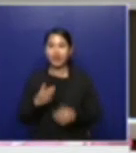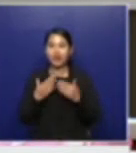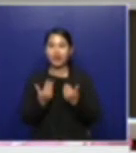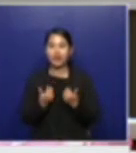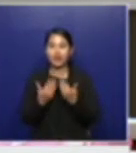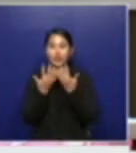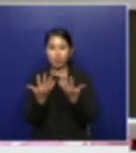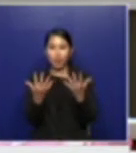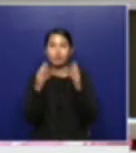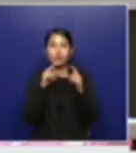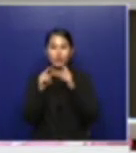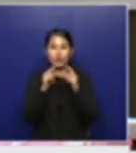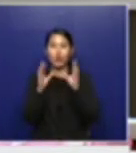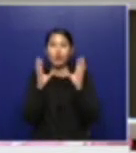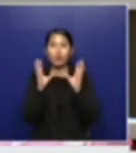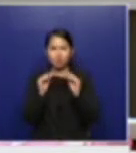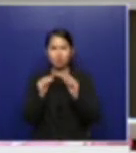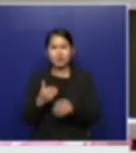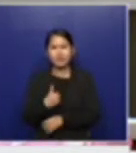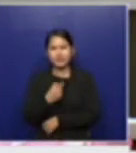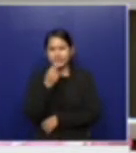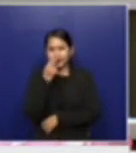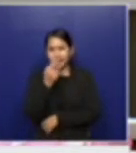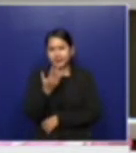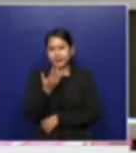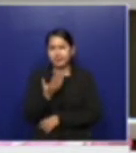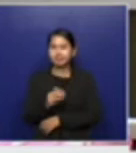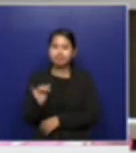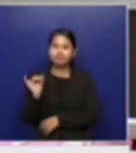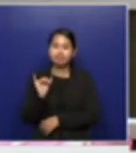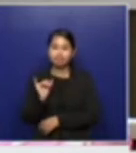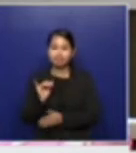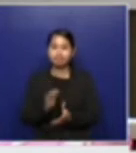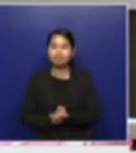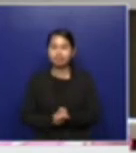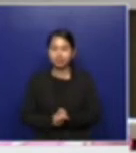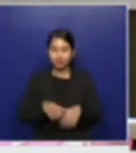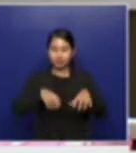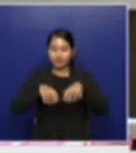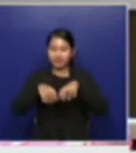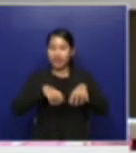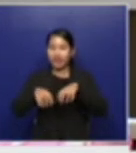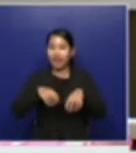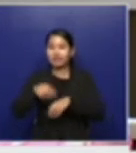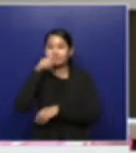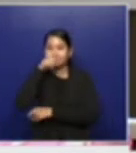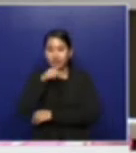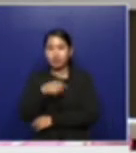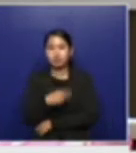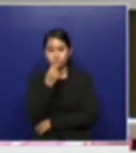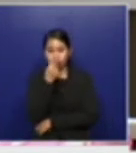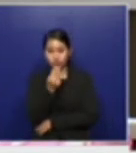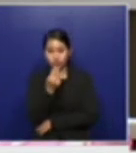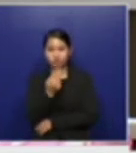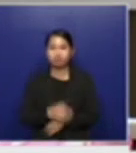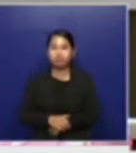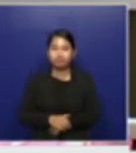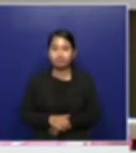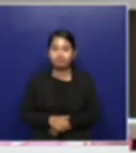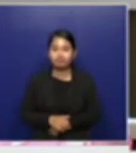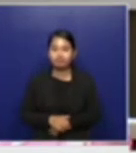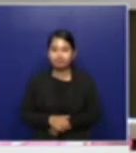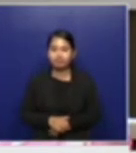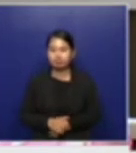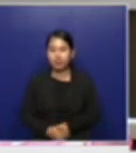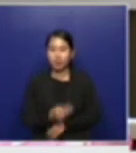มีอะไรที่มันเกิดขึ้นมาการบริหารราชการแผ่นดินวันนี้ก็ดูเอาเองครับคำตอบ